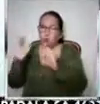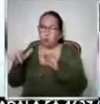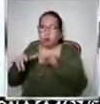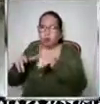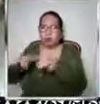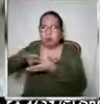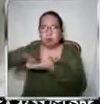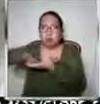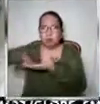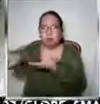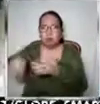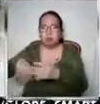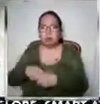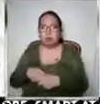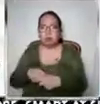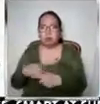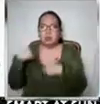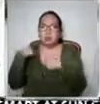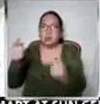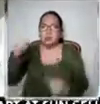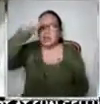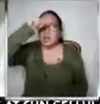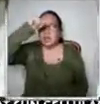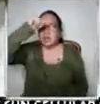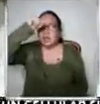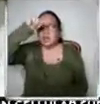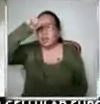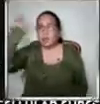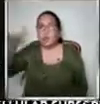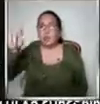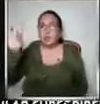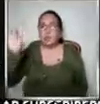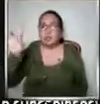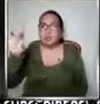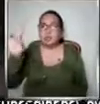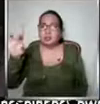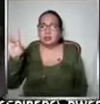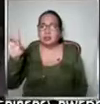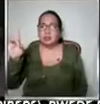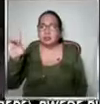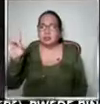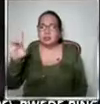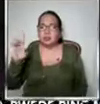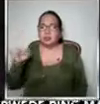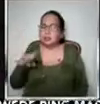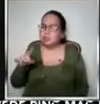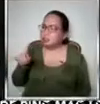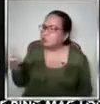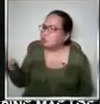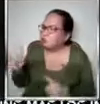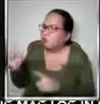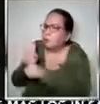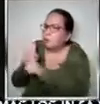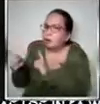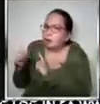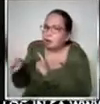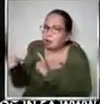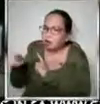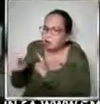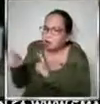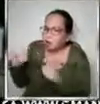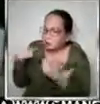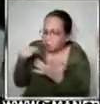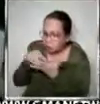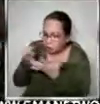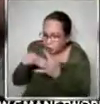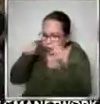tayo? Tanyong? Ganito tayo ha, mapaverify ko muna yung name niya ha. Kung matutupad raw ang SAP 2 o ikalawang bugso ng